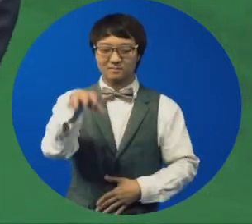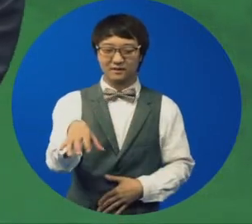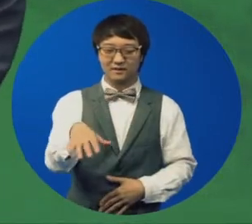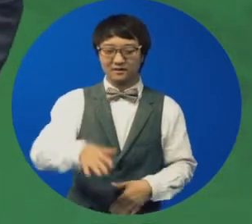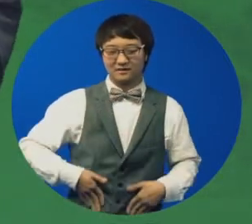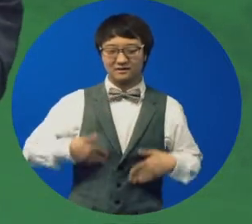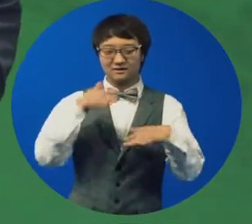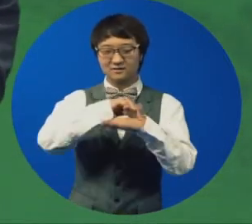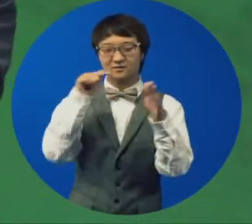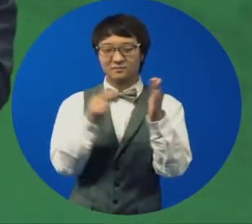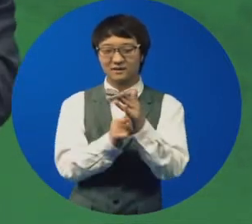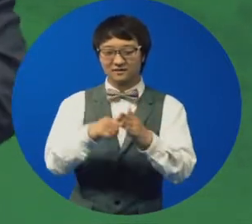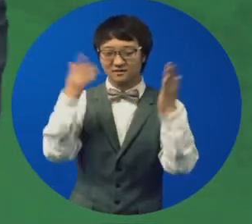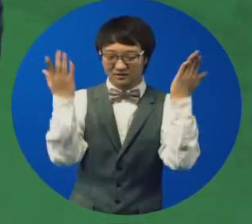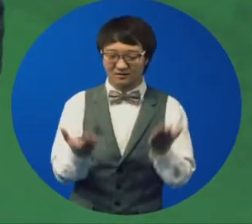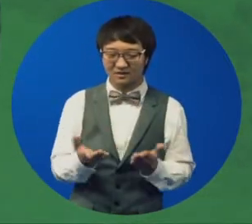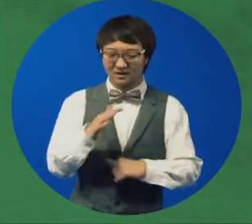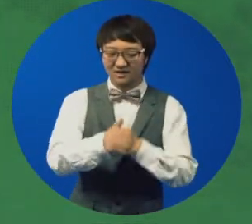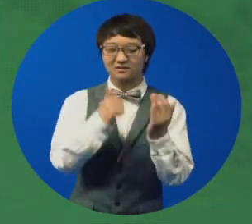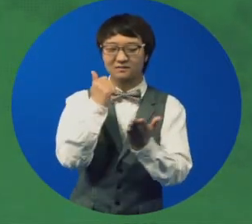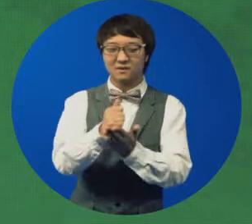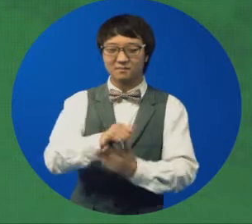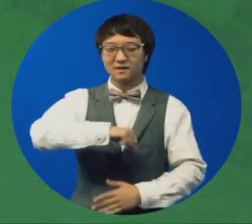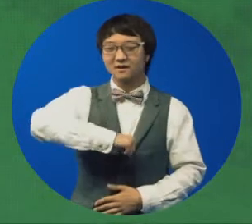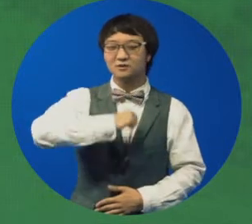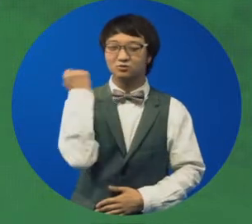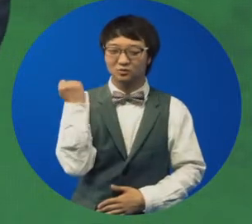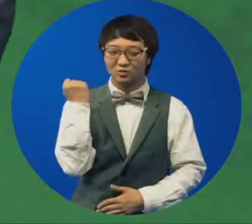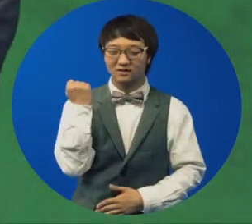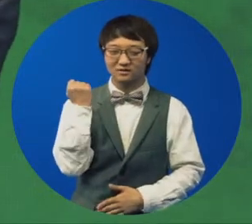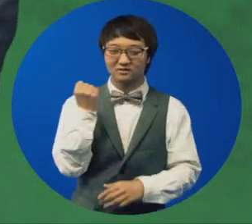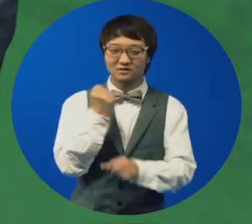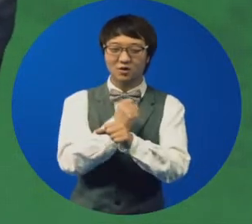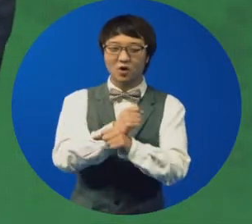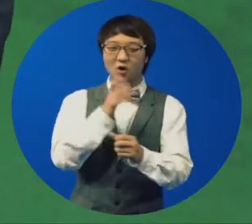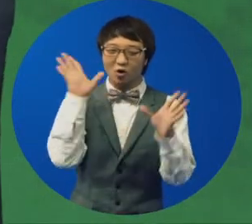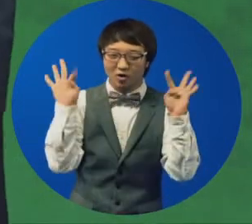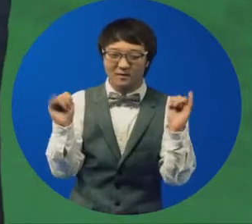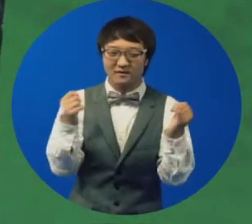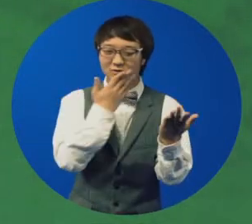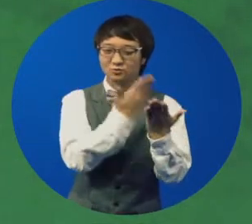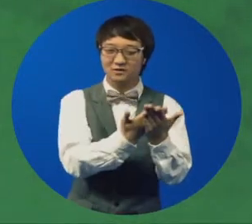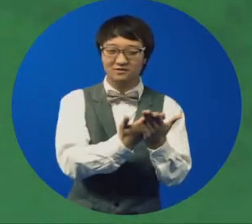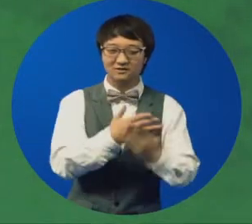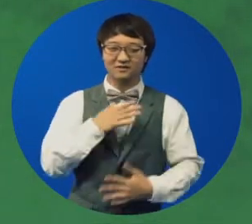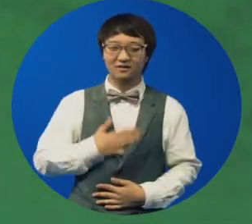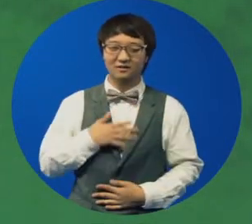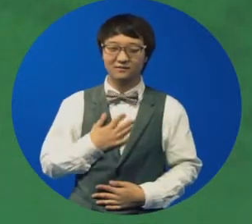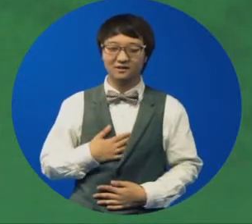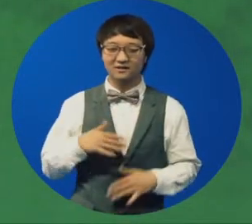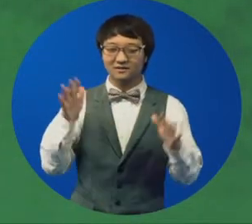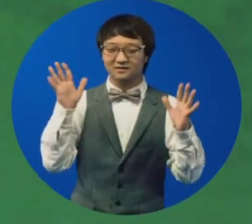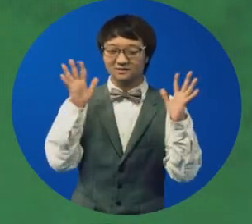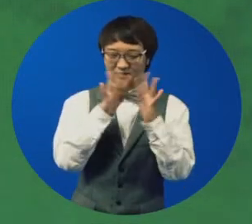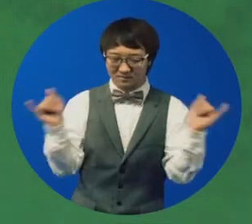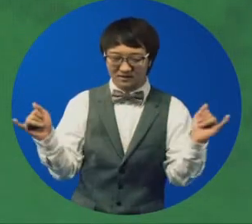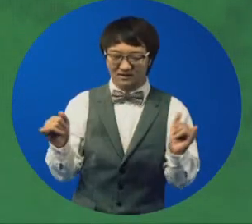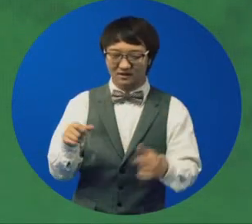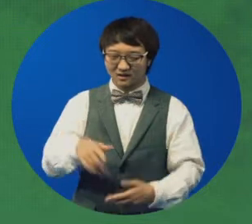것, 하나님 앞에 순종하는 것이 얼마나 중요한지를 알아야 합니다. 사람에게 인정받기 시작하면요,